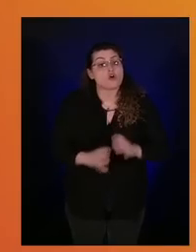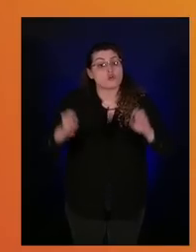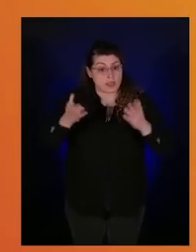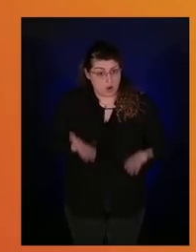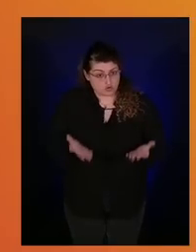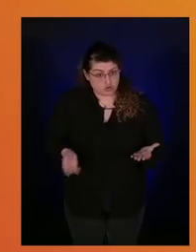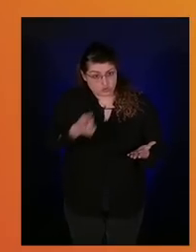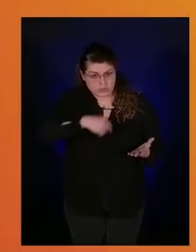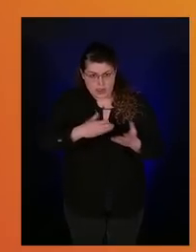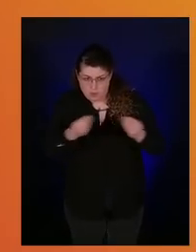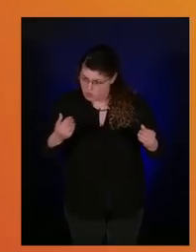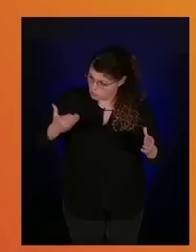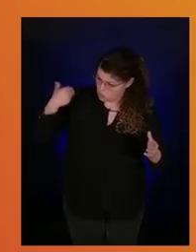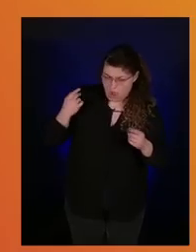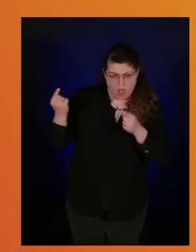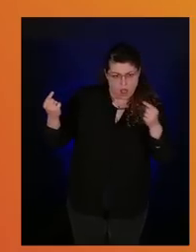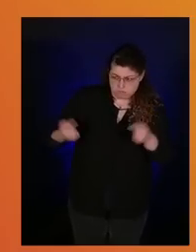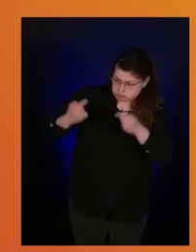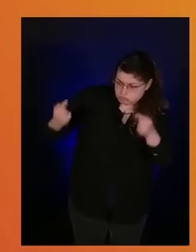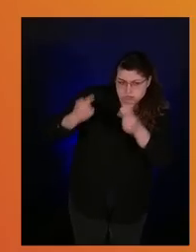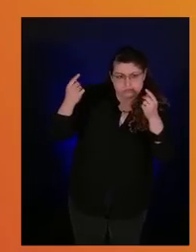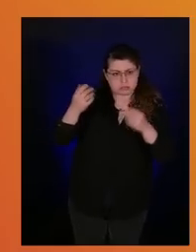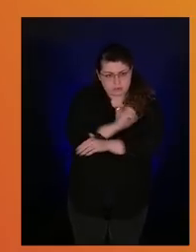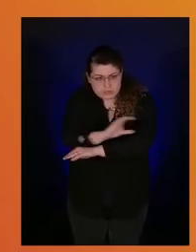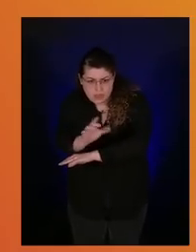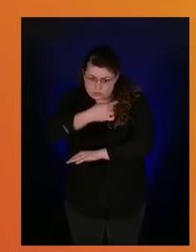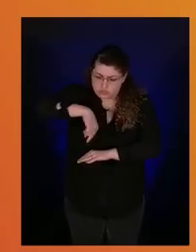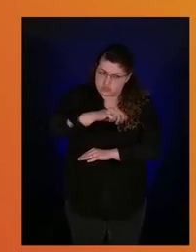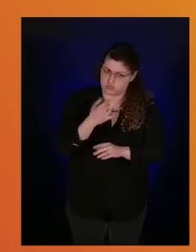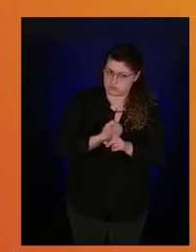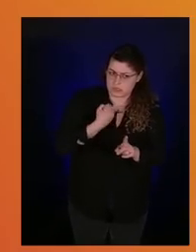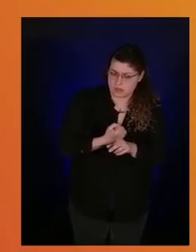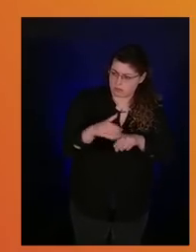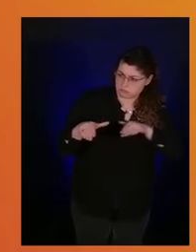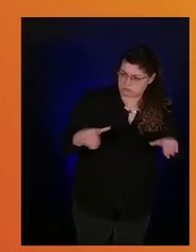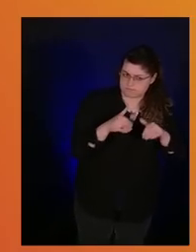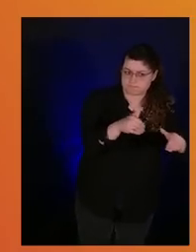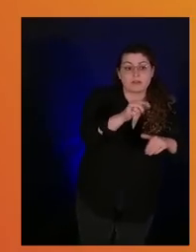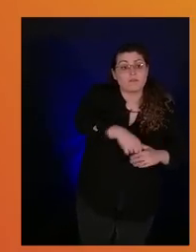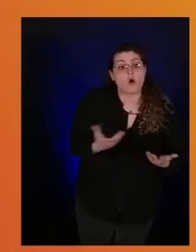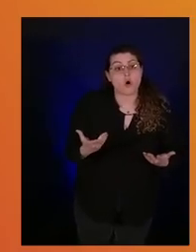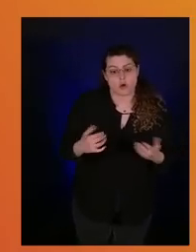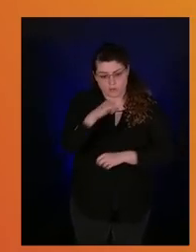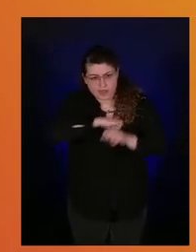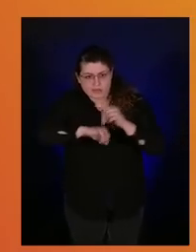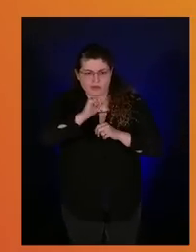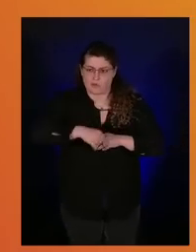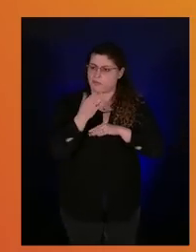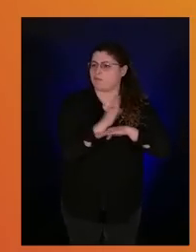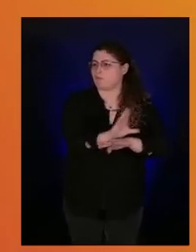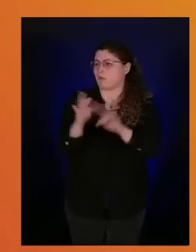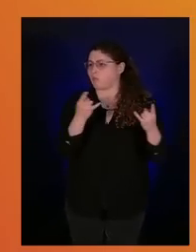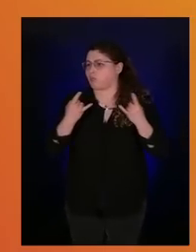avons beaucoup vu d'opposition médiatique et ça n'aide pas notre travail de militants et militantes de terrain. Notre organisation n'a pas vocation à se donner en